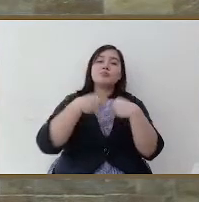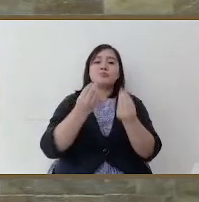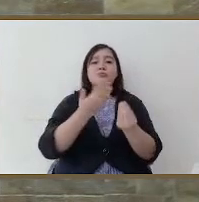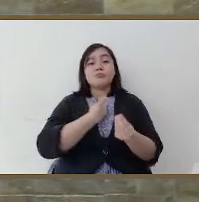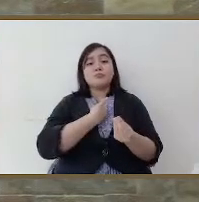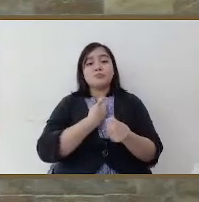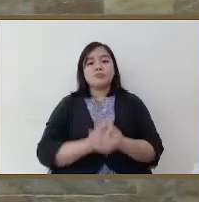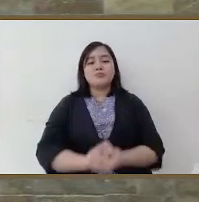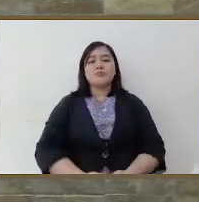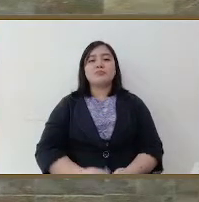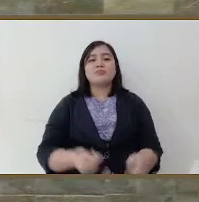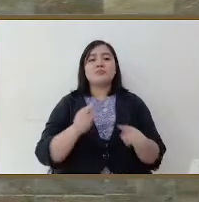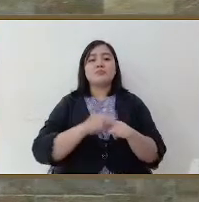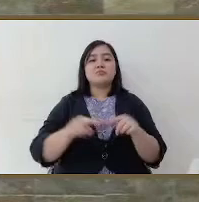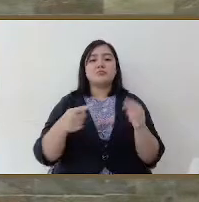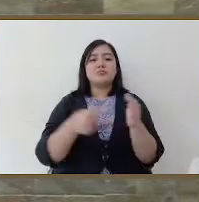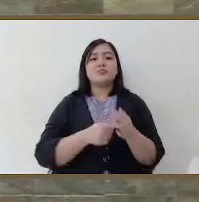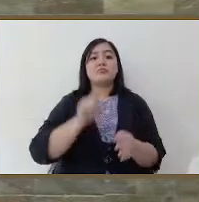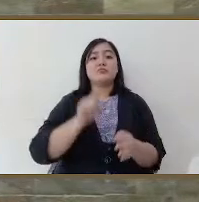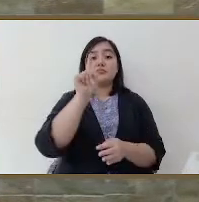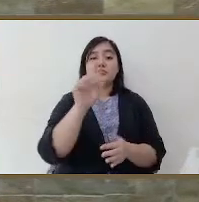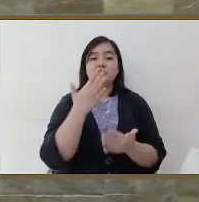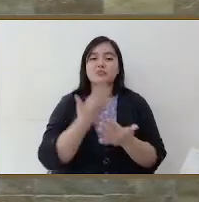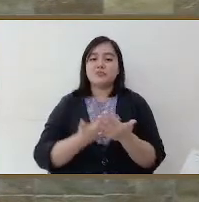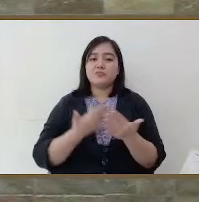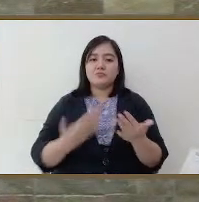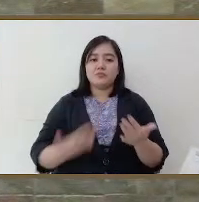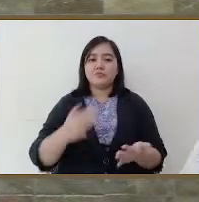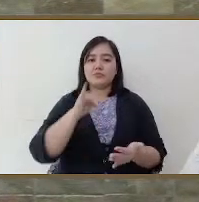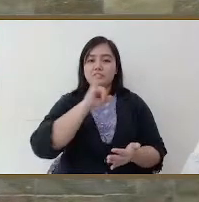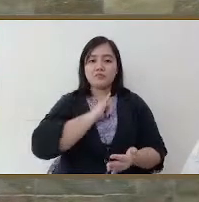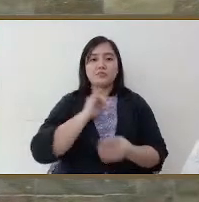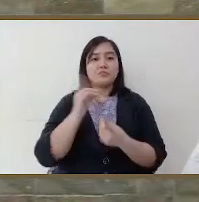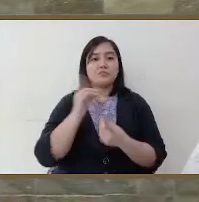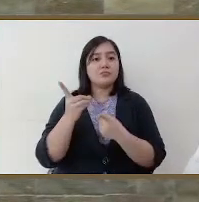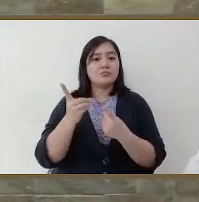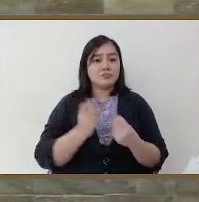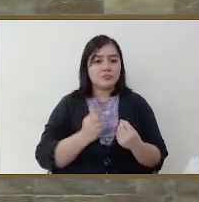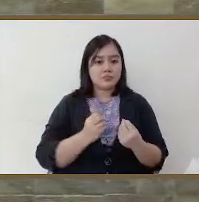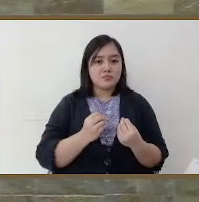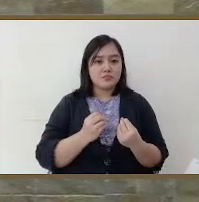But this one thing that I will do,